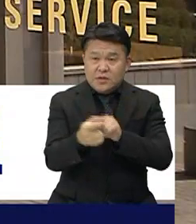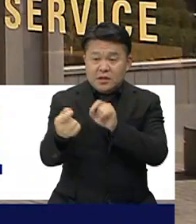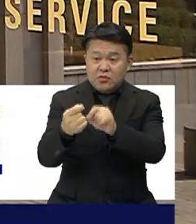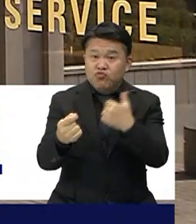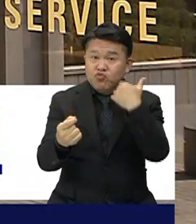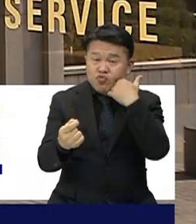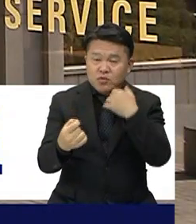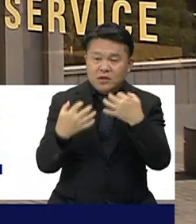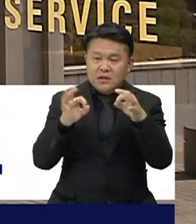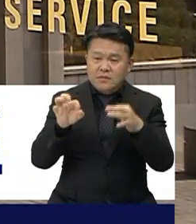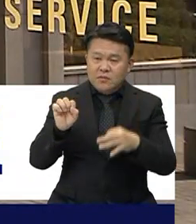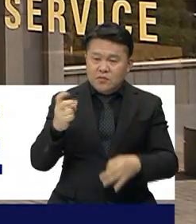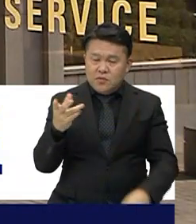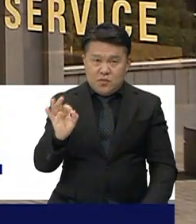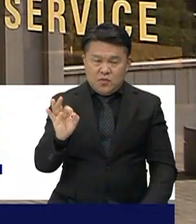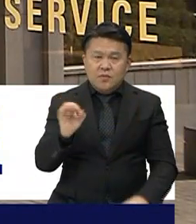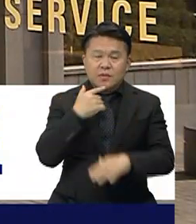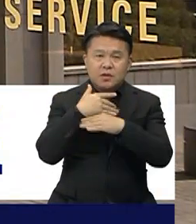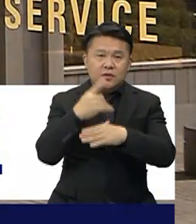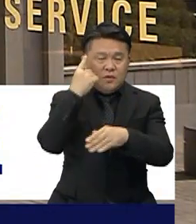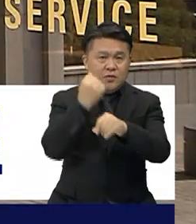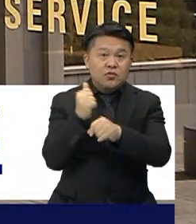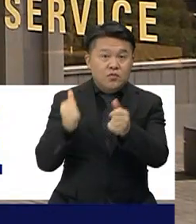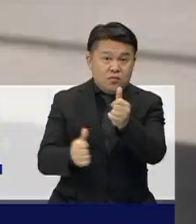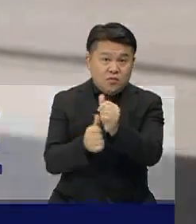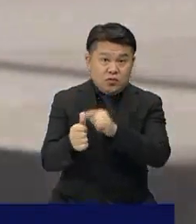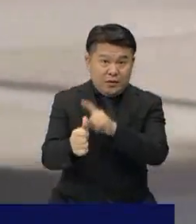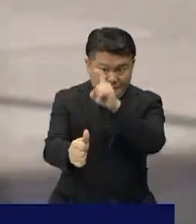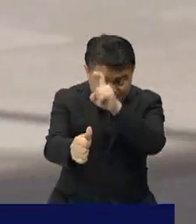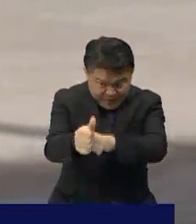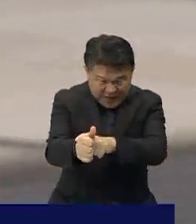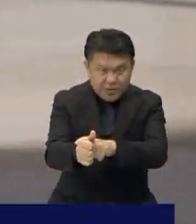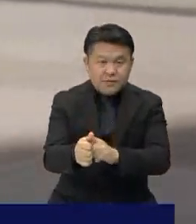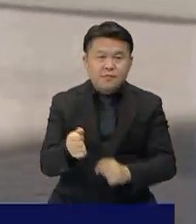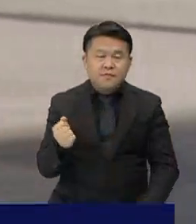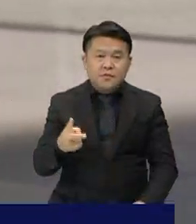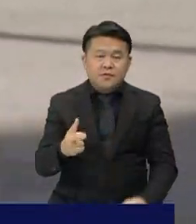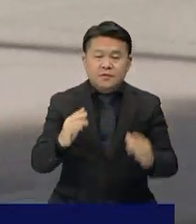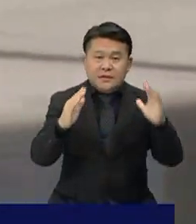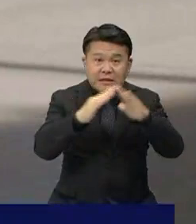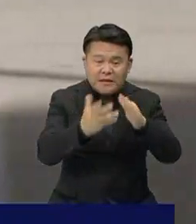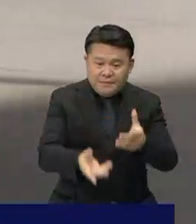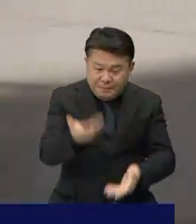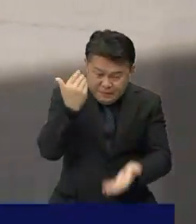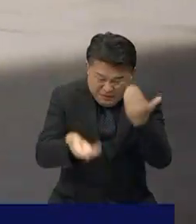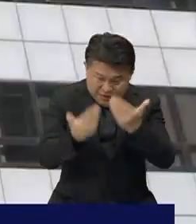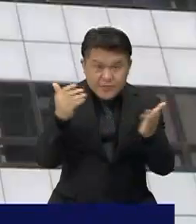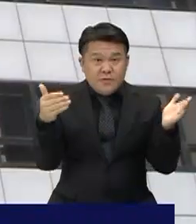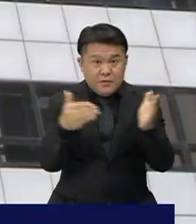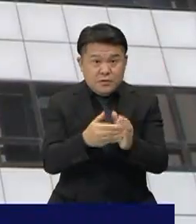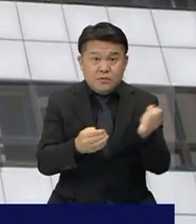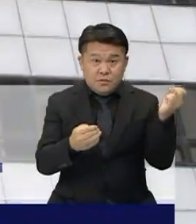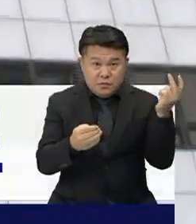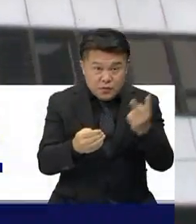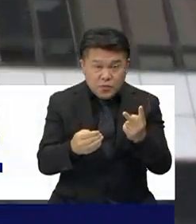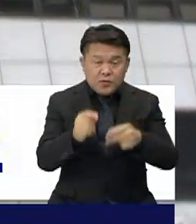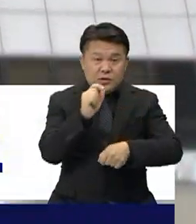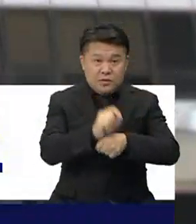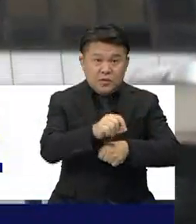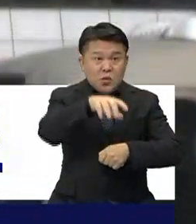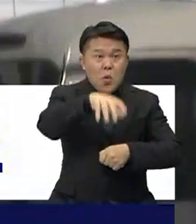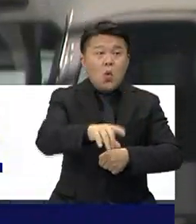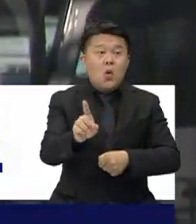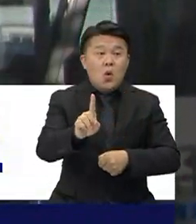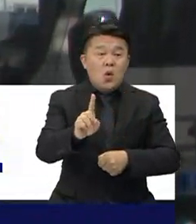김용 민주연구원 부원장을 오늘 오전 체포했습니다. 또 김 부원장의 자택을 압수수색했고 김 부원장 사무실에